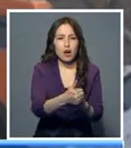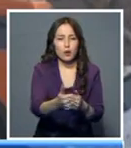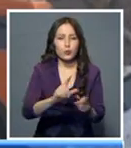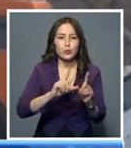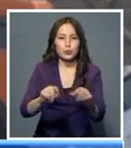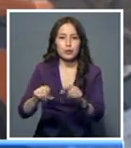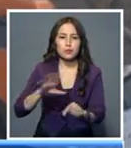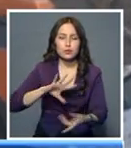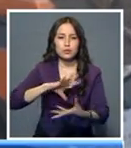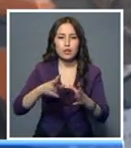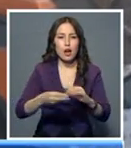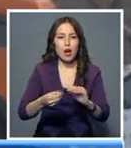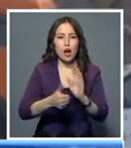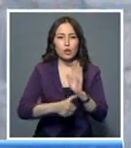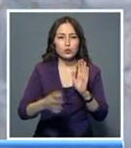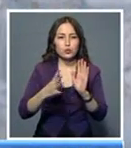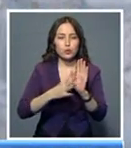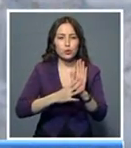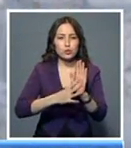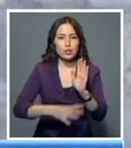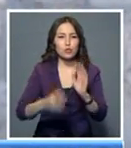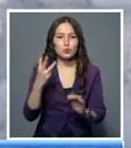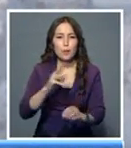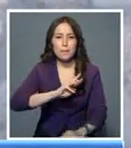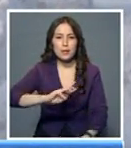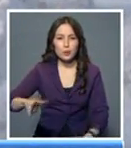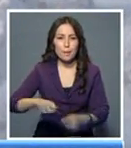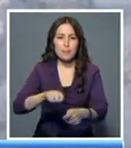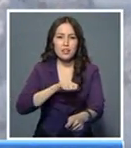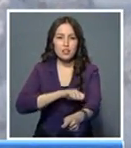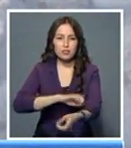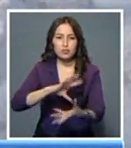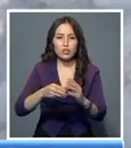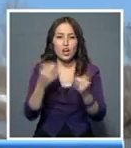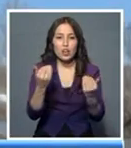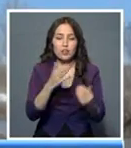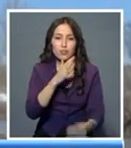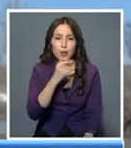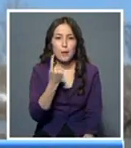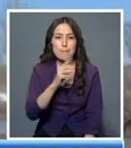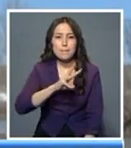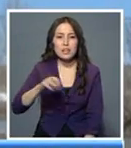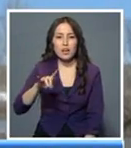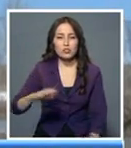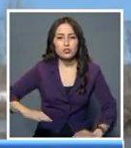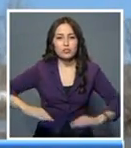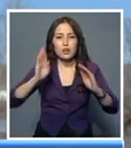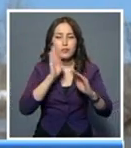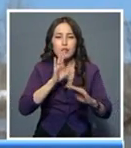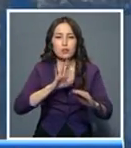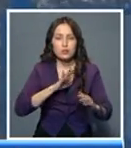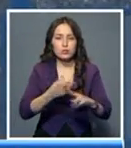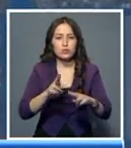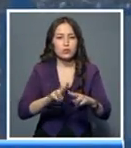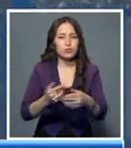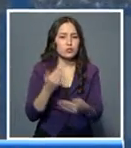сыйымдылығы 693 миллион текше метр, алайда қазір ондағы көрсеткіш 1 миллиард 100 миллион текше метрден асып кеткен. Ондай жағдай бұрын